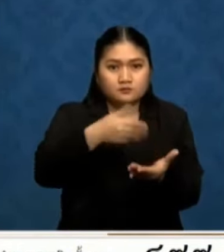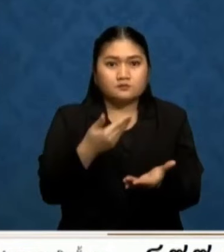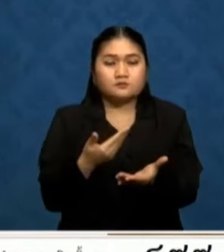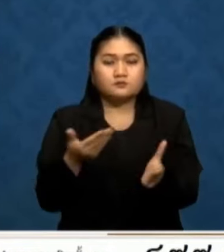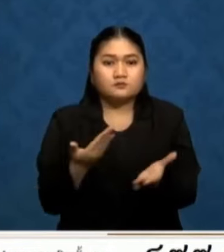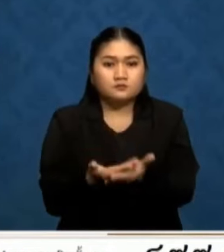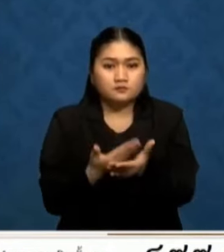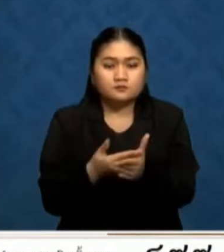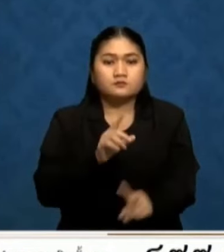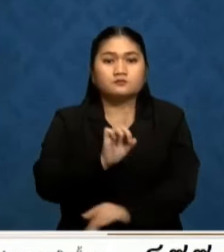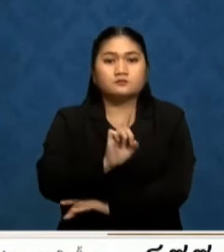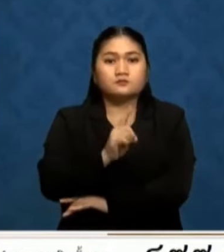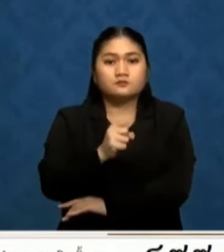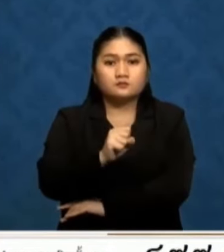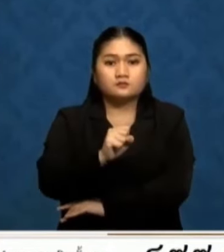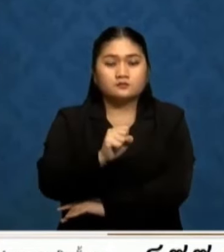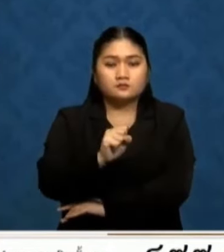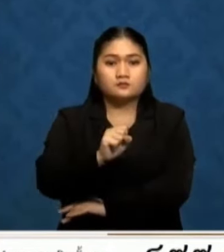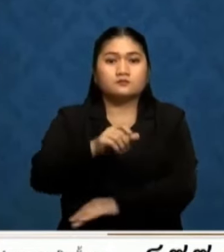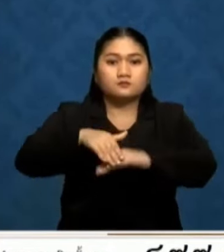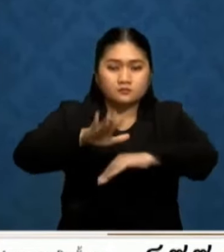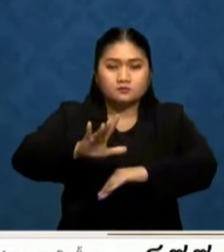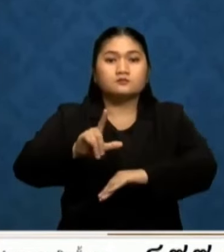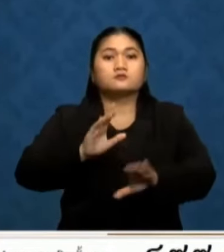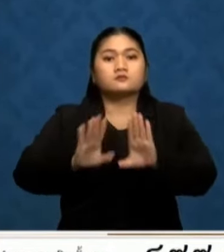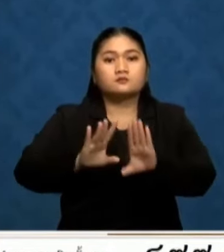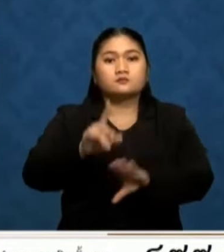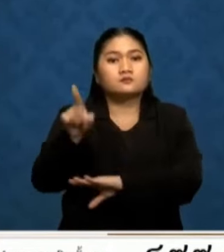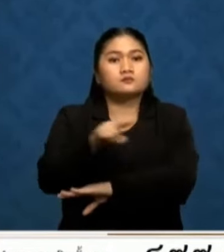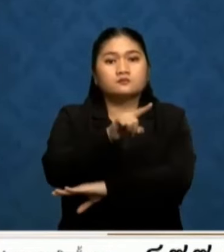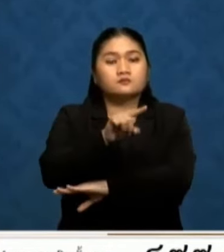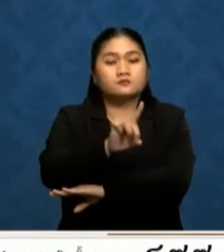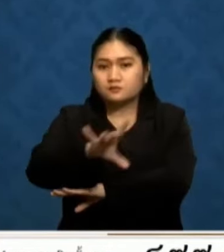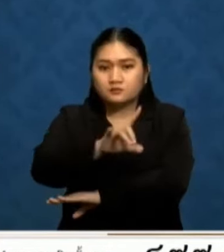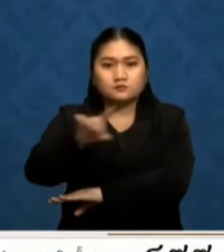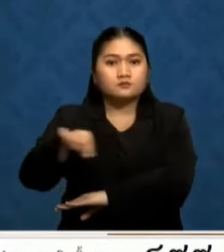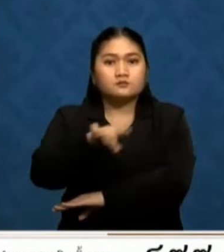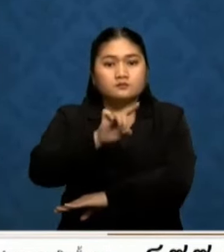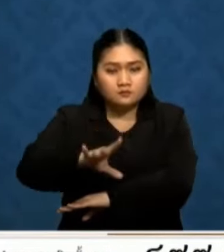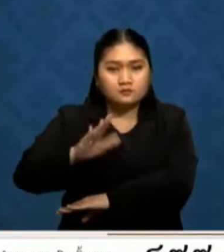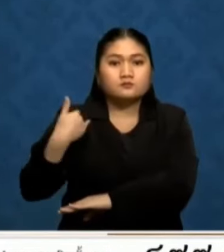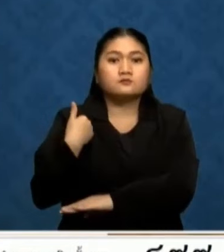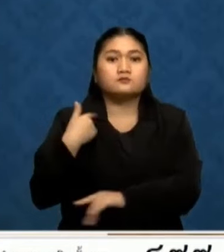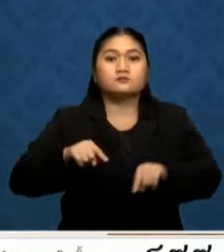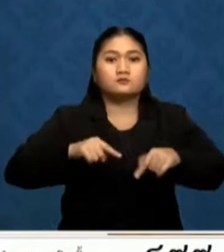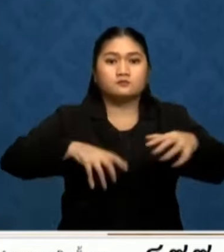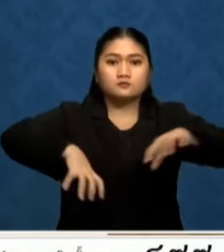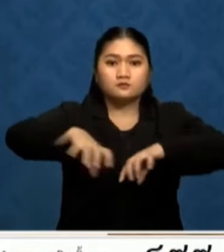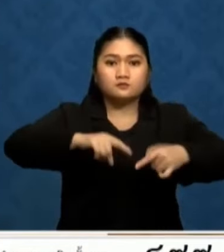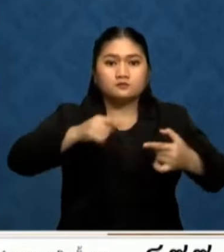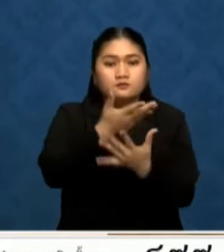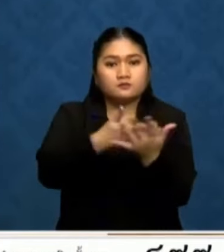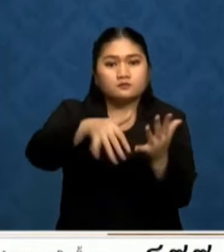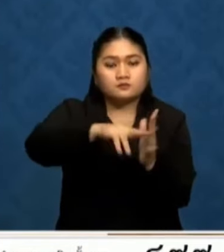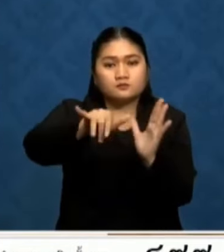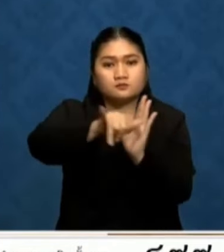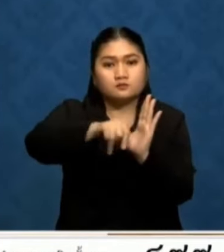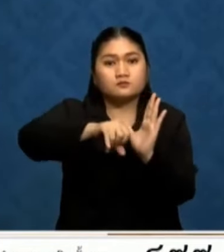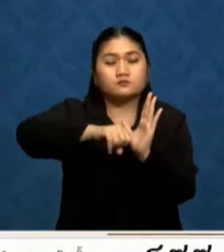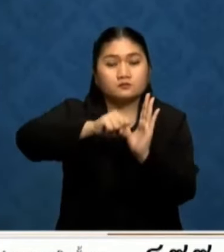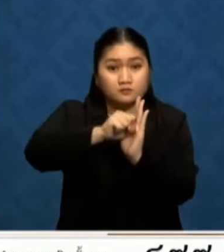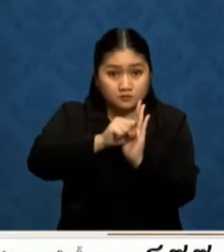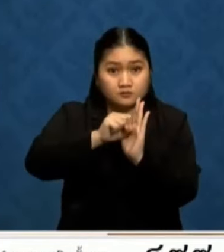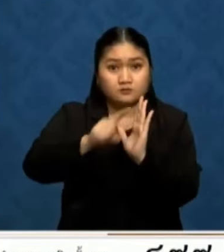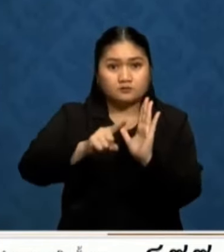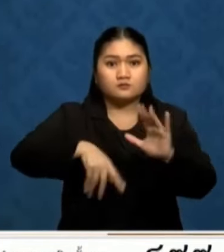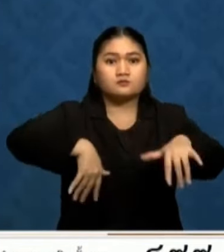รวมจำนวน 1,222.000 ลานบาทคิเป็ร้อยละร้อยของวงเงินก็ประมาณและได้นำเนการภายใต้ยุธษาตการจัสารก็ประณรายจ่ายประ